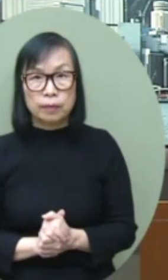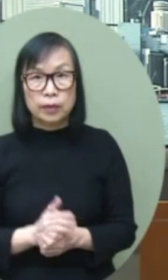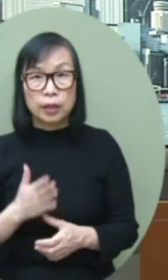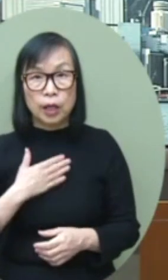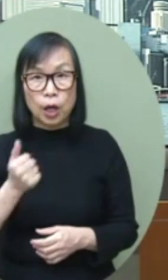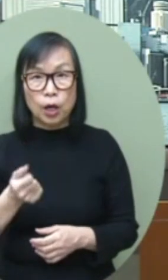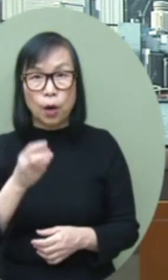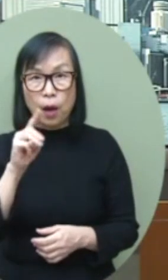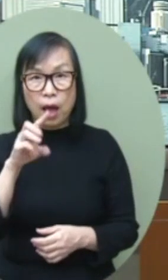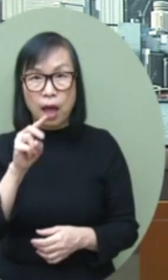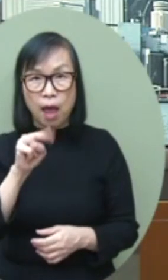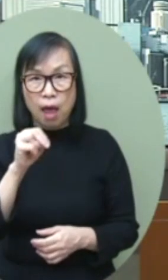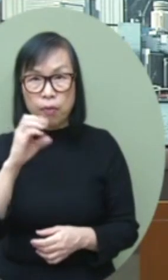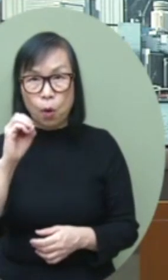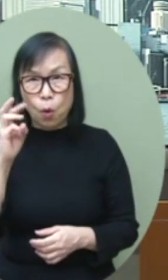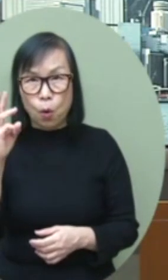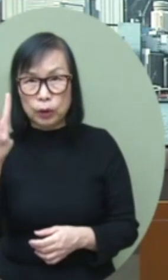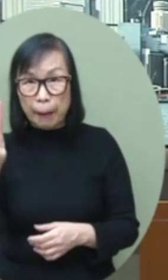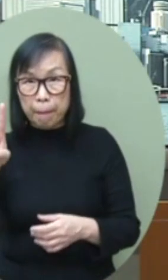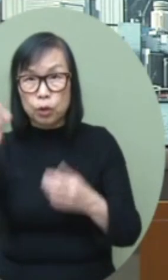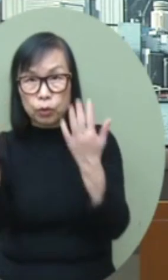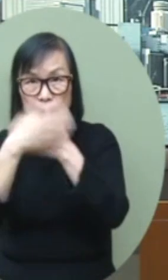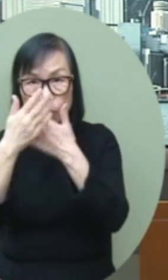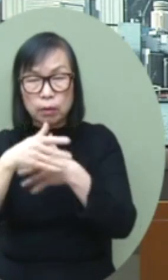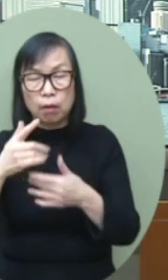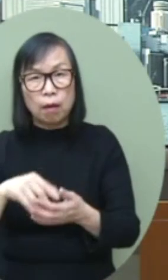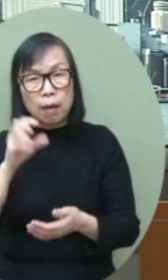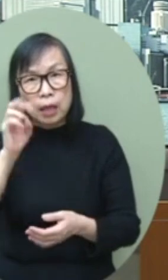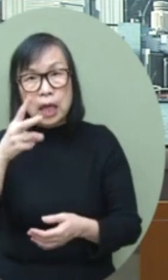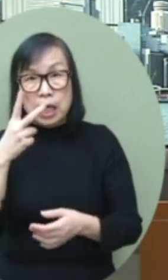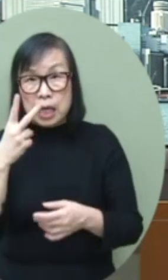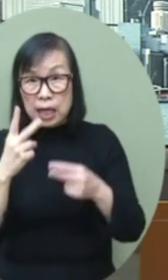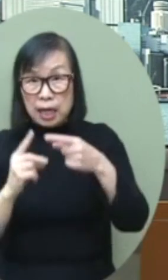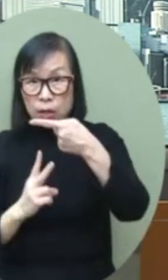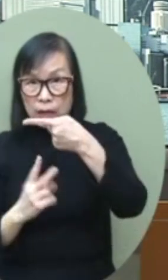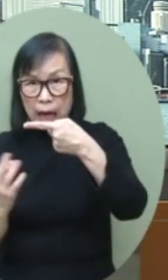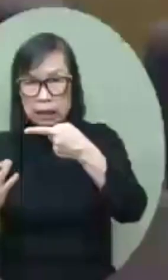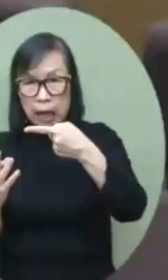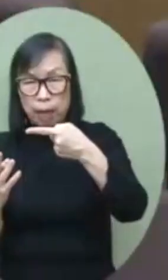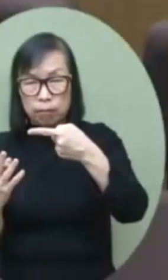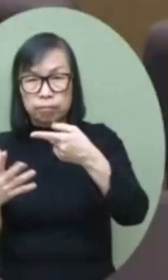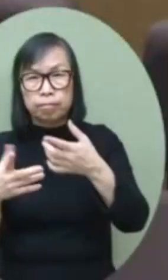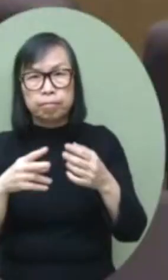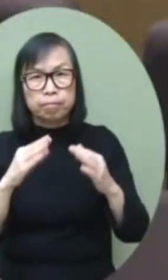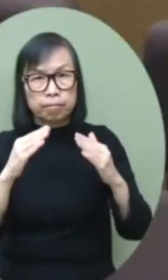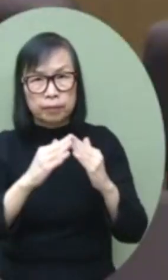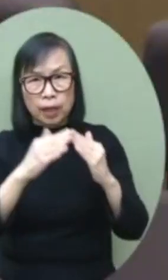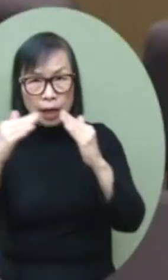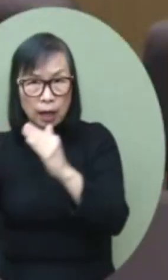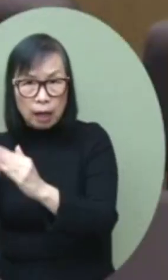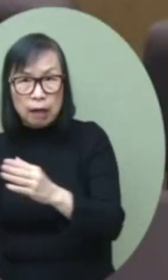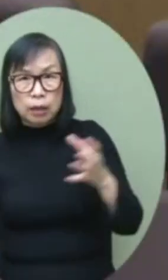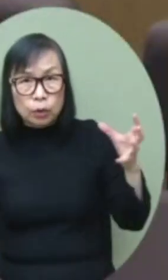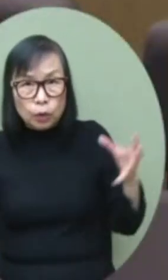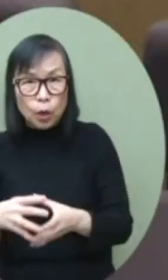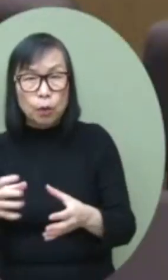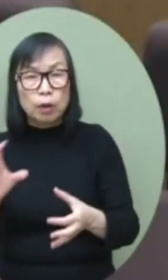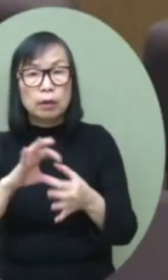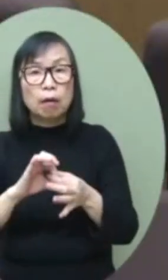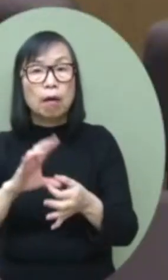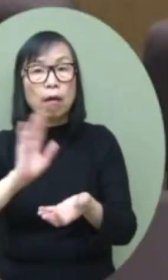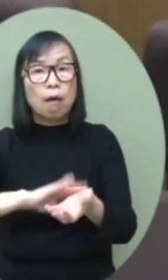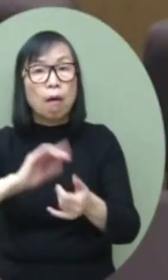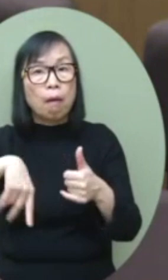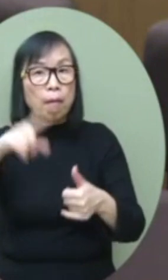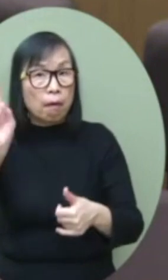你好 ，Natalie， 想問翻頭先講到話有個案喺23號有啲跨家庭嘅聚會啦，其實係涉及邊一啲個案咧？住咗